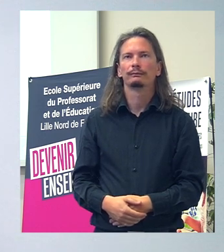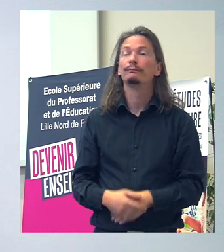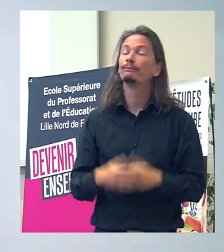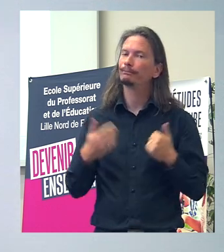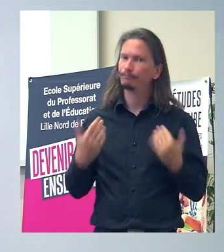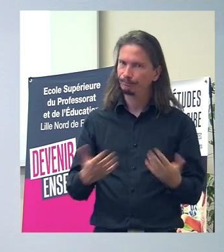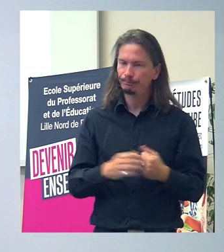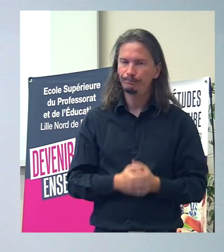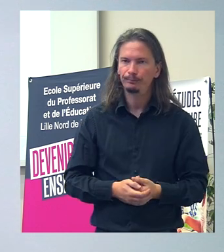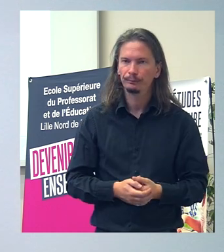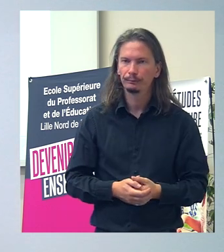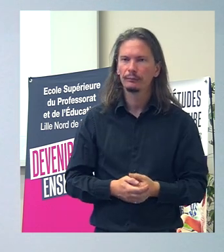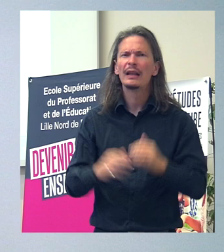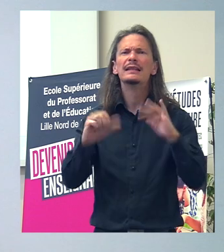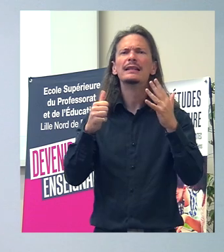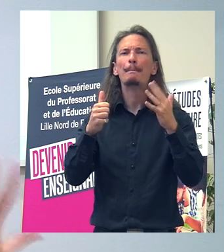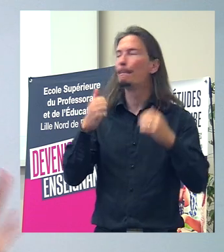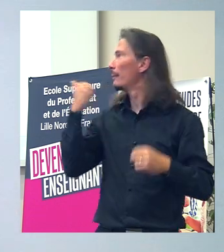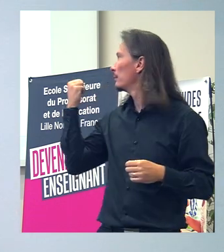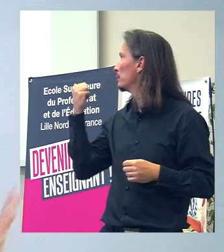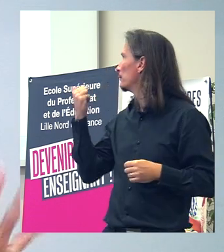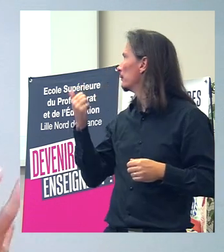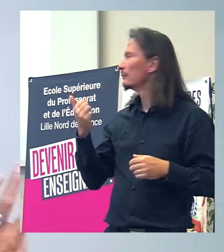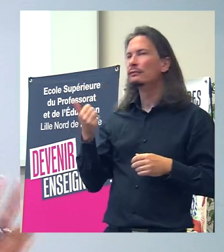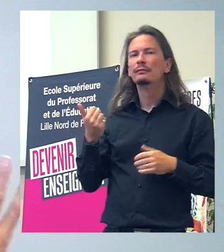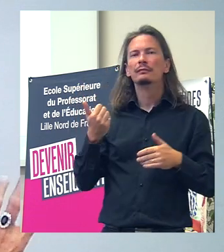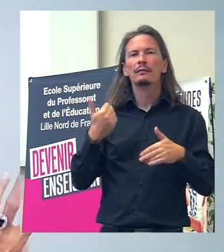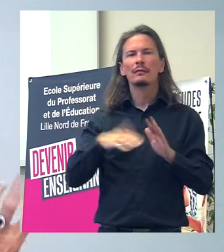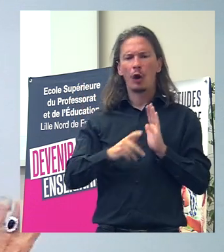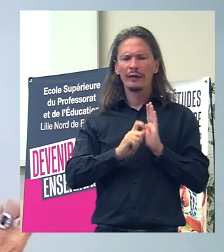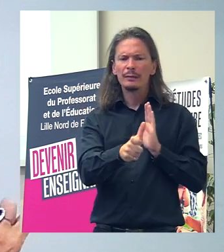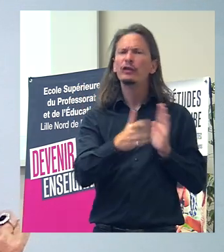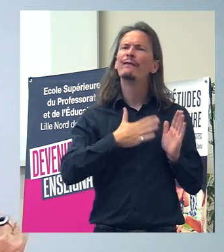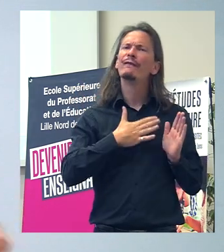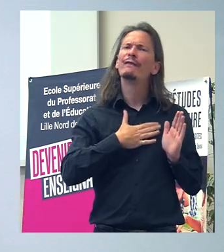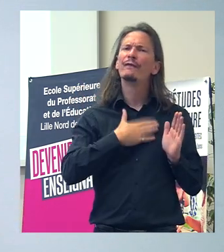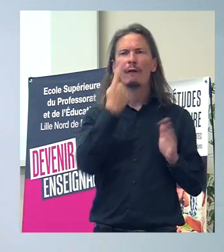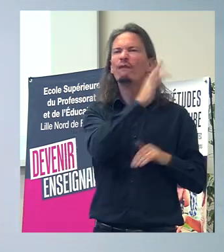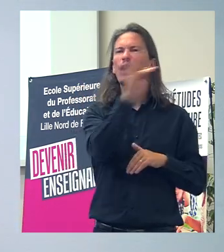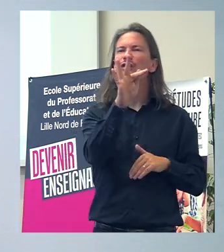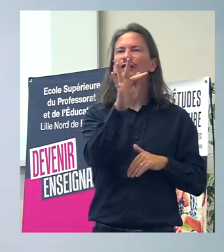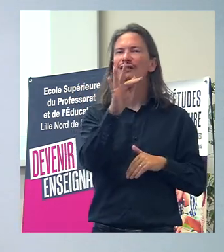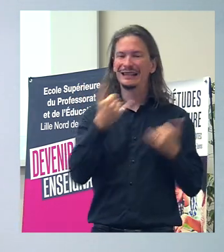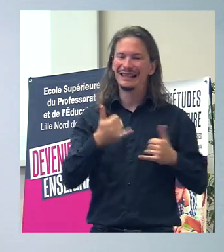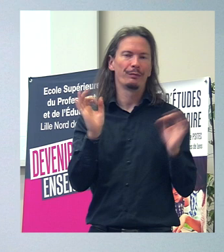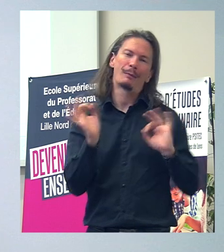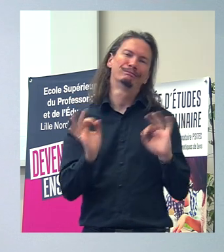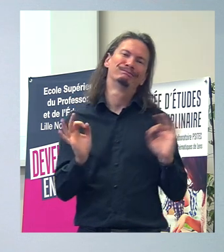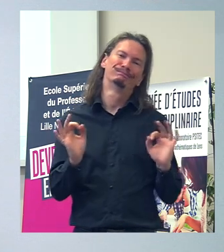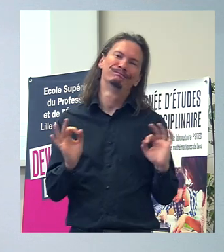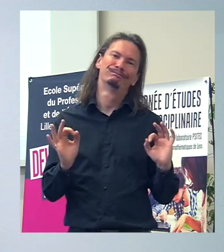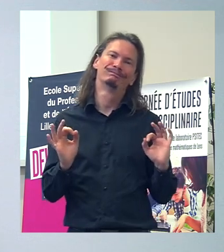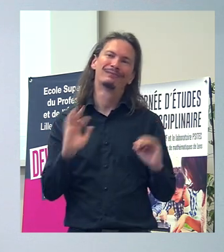Alors, le point 6 n'existe pas dans les dispositifs tels que je les vois souvent appliqués en France, et c'est ce